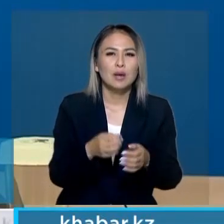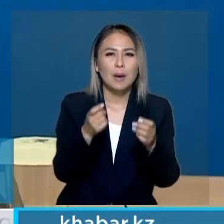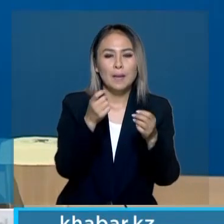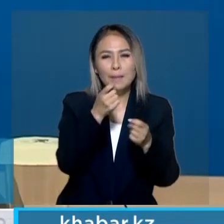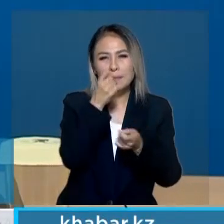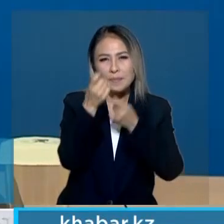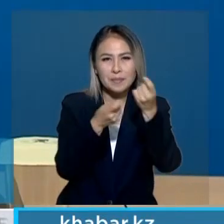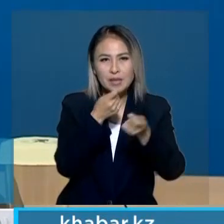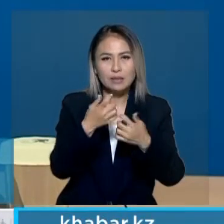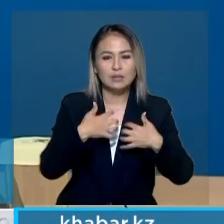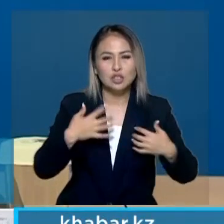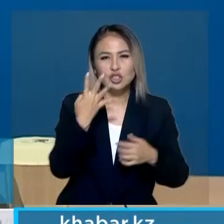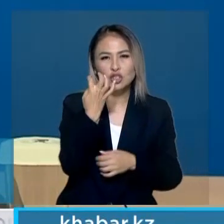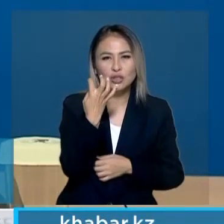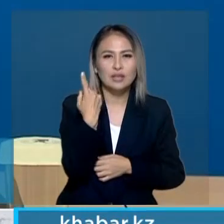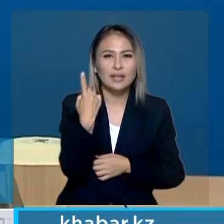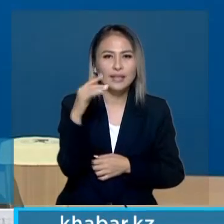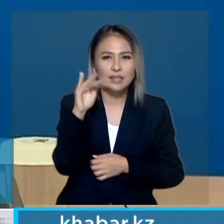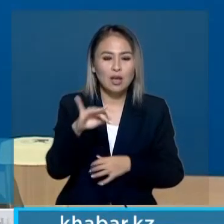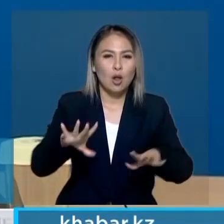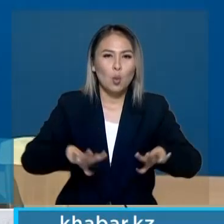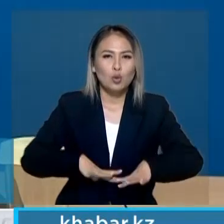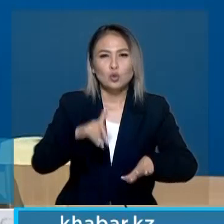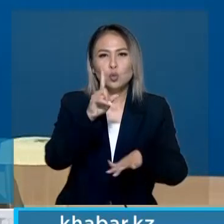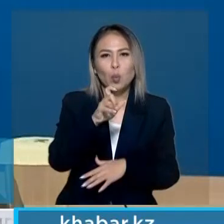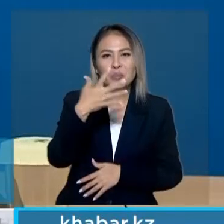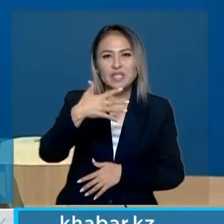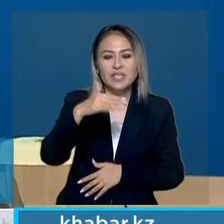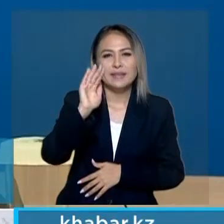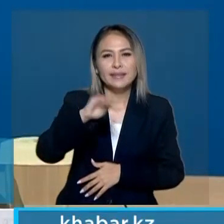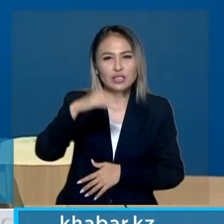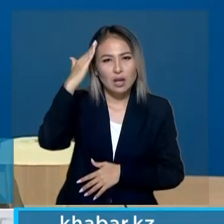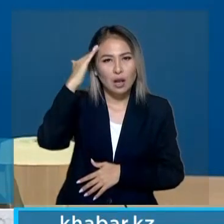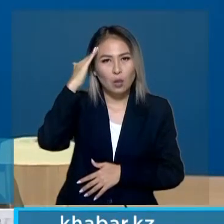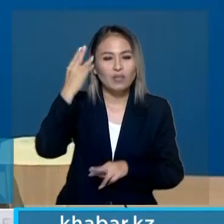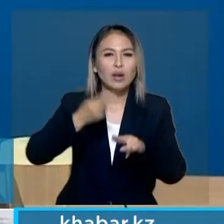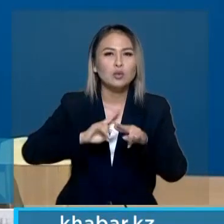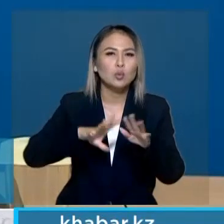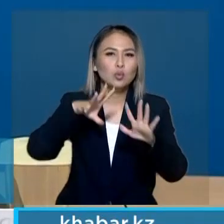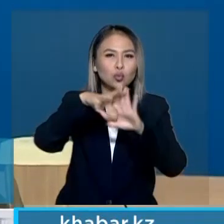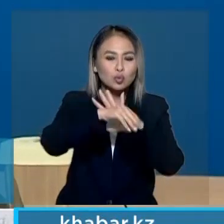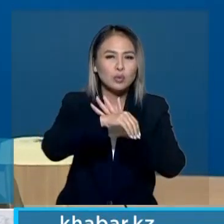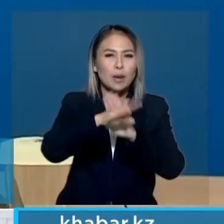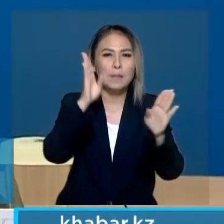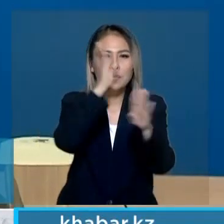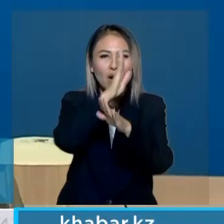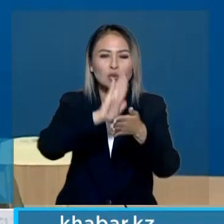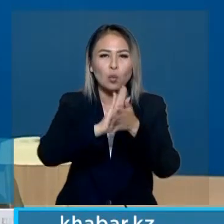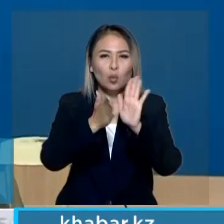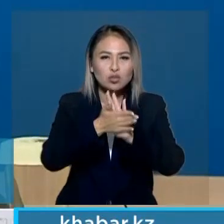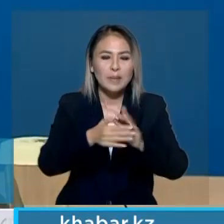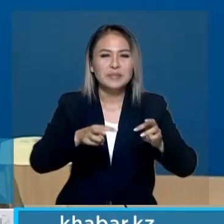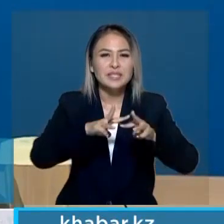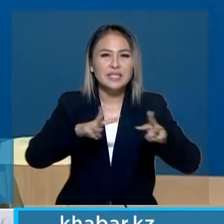мелкорогатый скот 401 тысяч голов и лошадей 150 тысяч голов. С учетом погодных условий